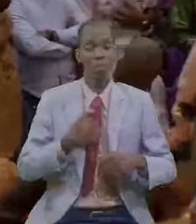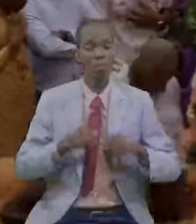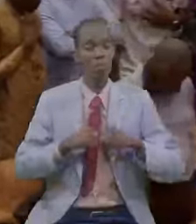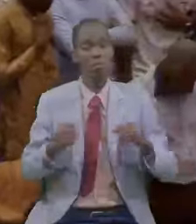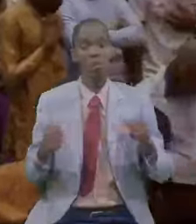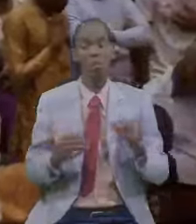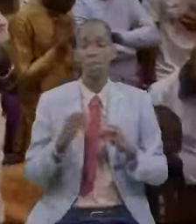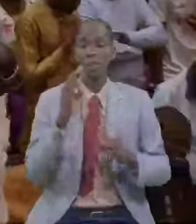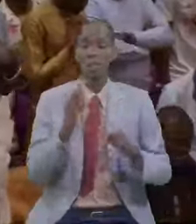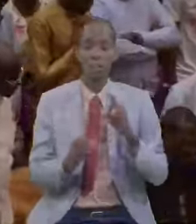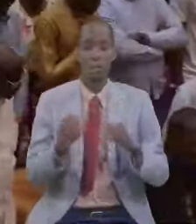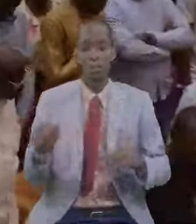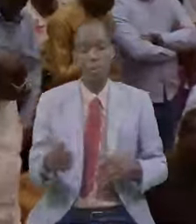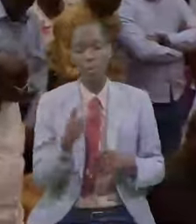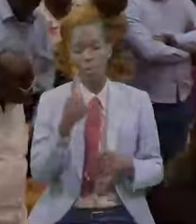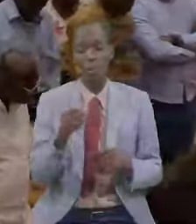Si quelqu'un